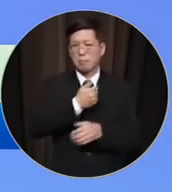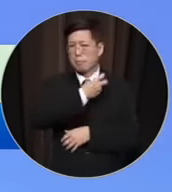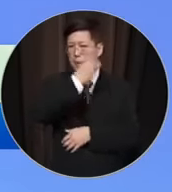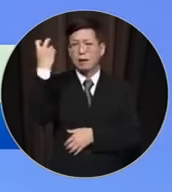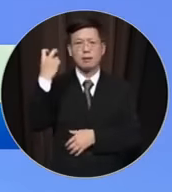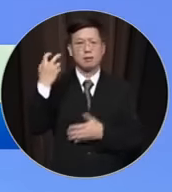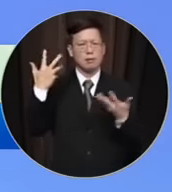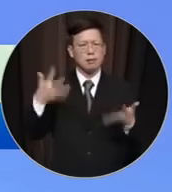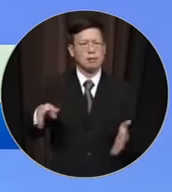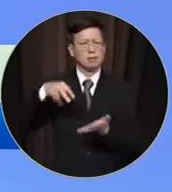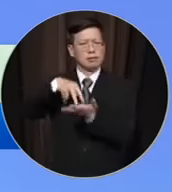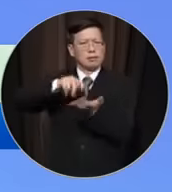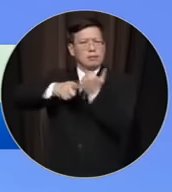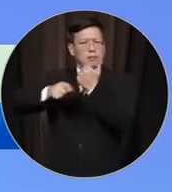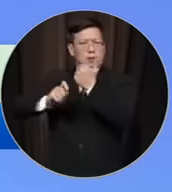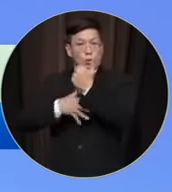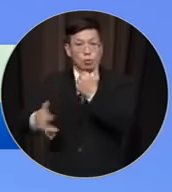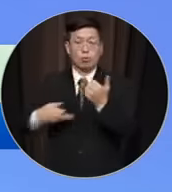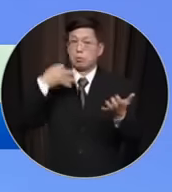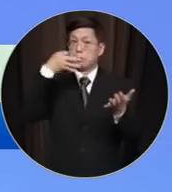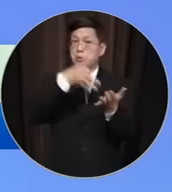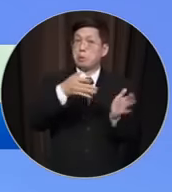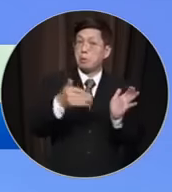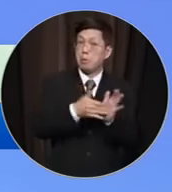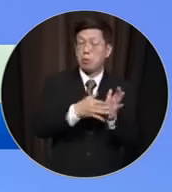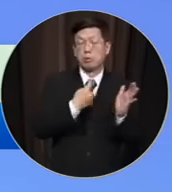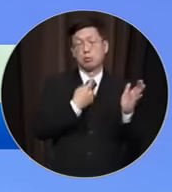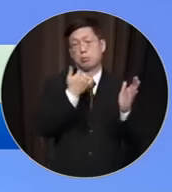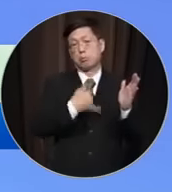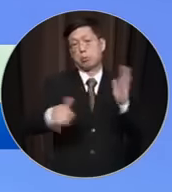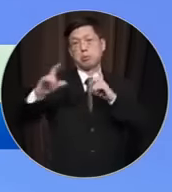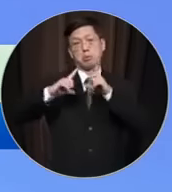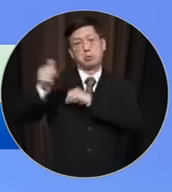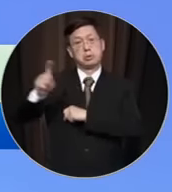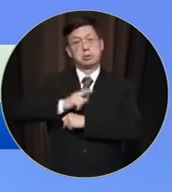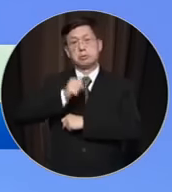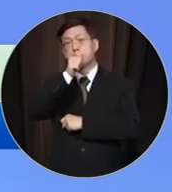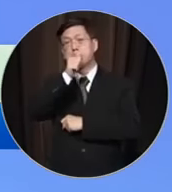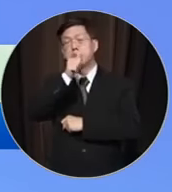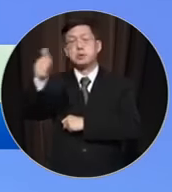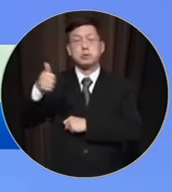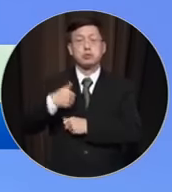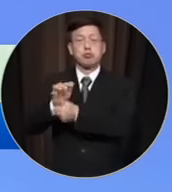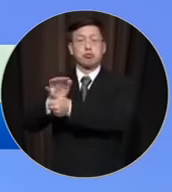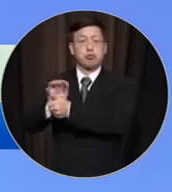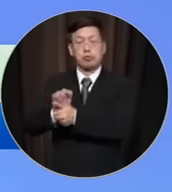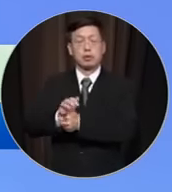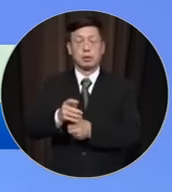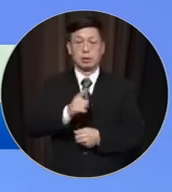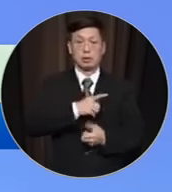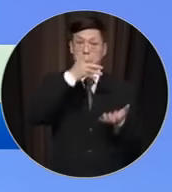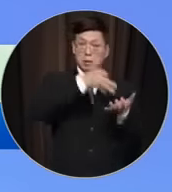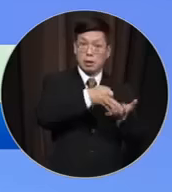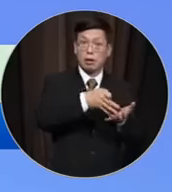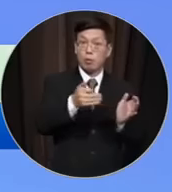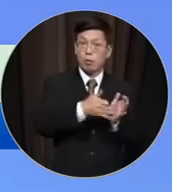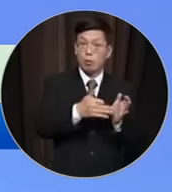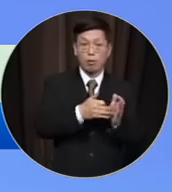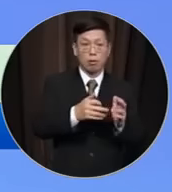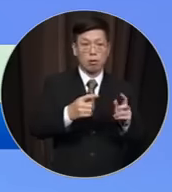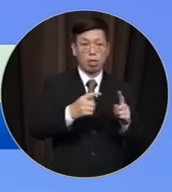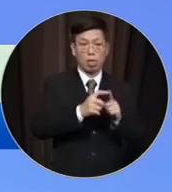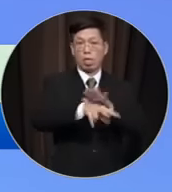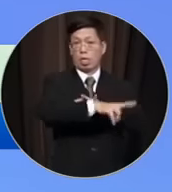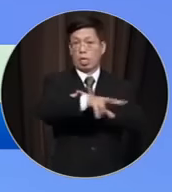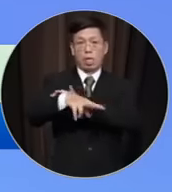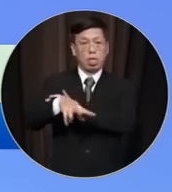有时候有一些立委他其实签完名他就跑到他的地方去跑行程了，所以签到之后整个委员会里面现场